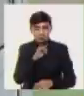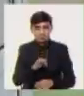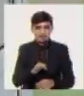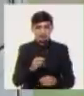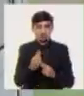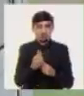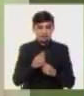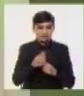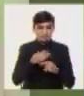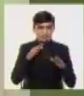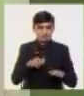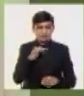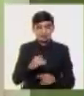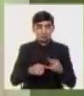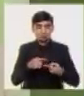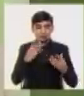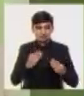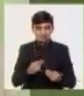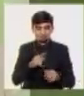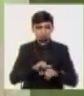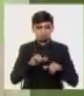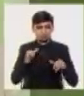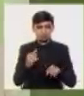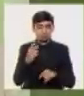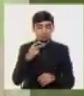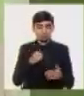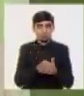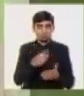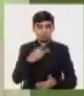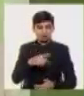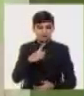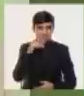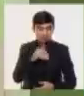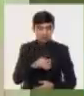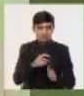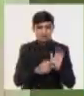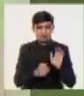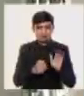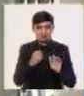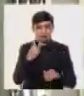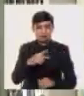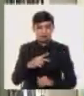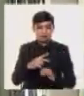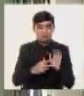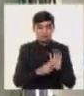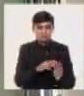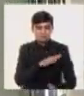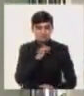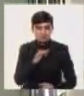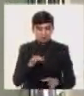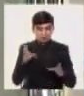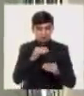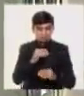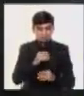амбулаторном лечении, а на следующий день эта цифра выросла до 21 828. Как сообщает